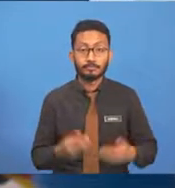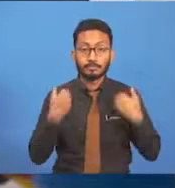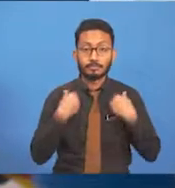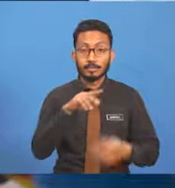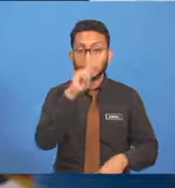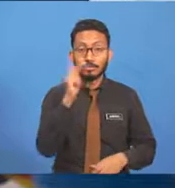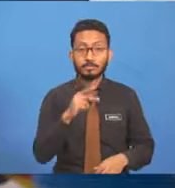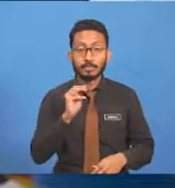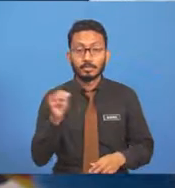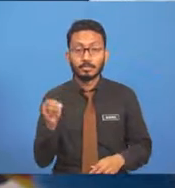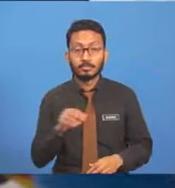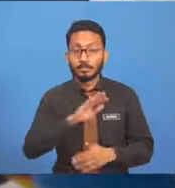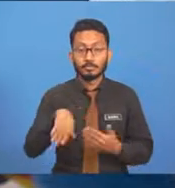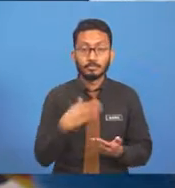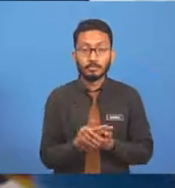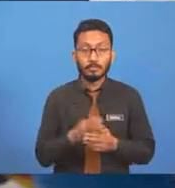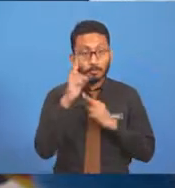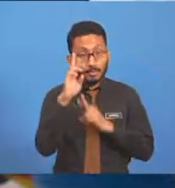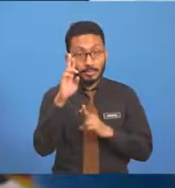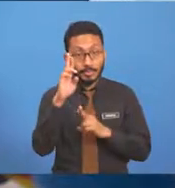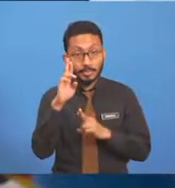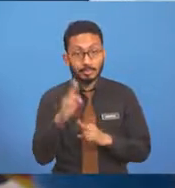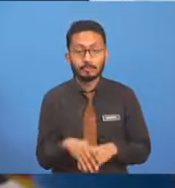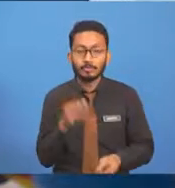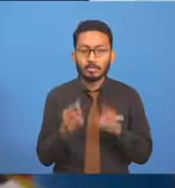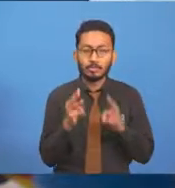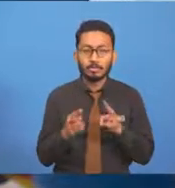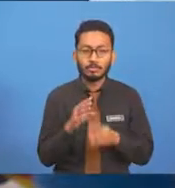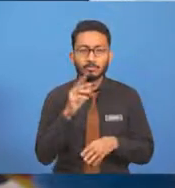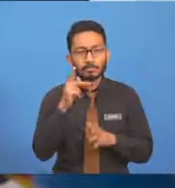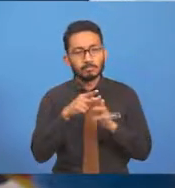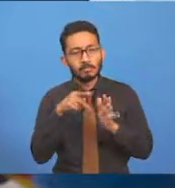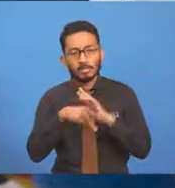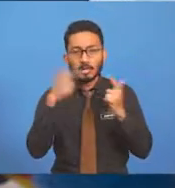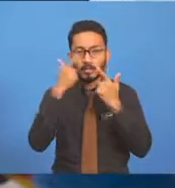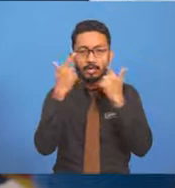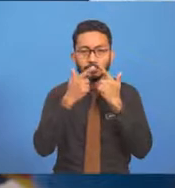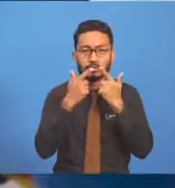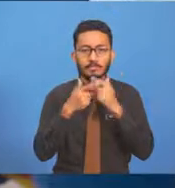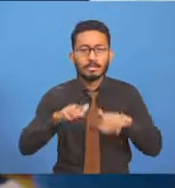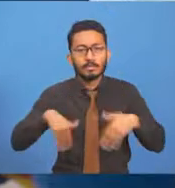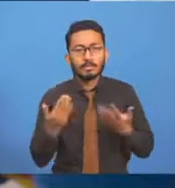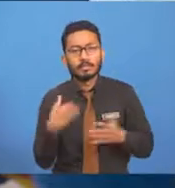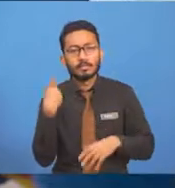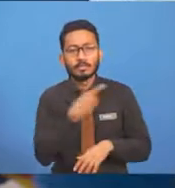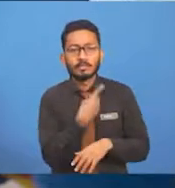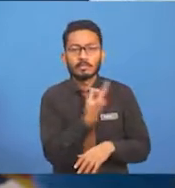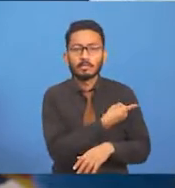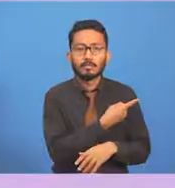bersikap hormat kepada warga sekolah dan pelawat? Bagaimanakah cara kita bersikap hormati warga